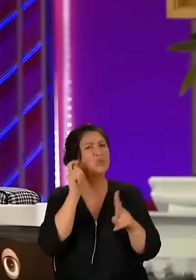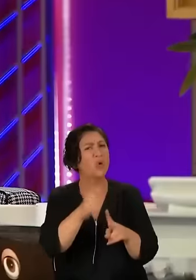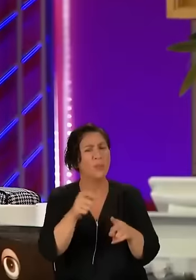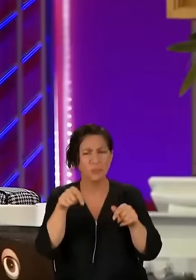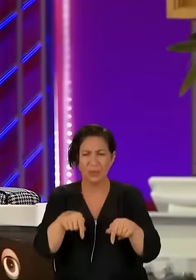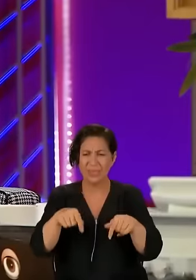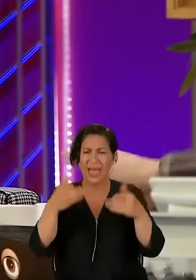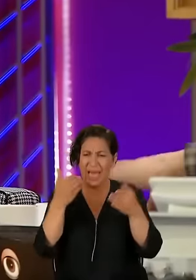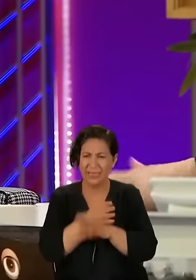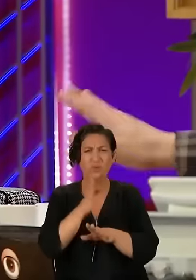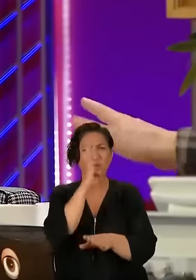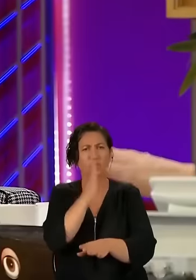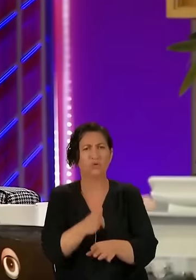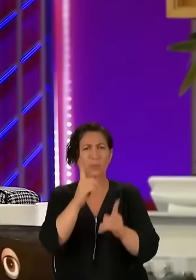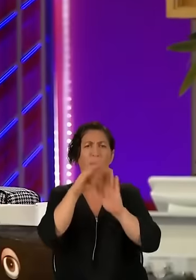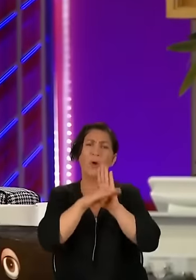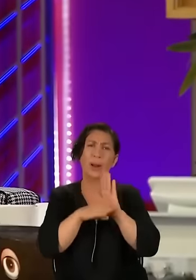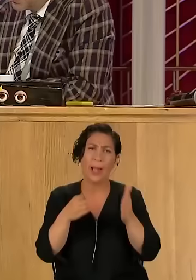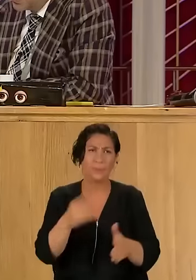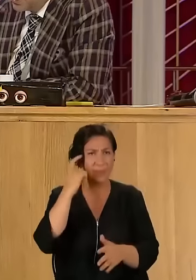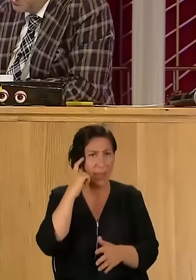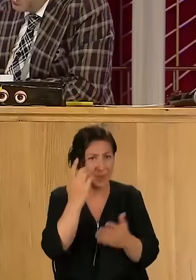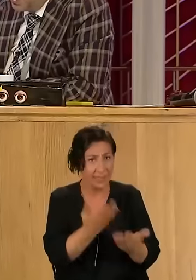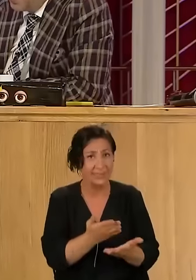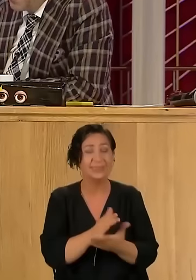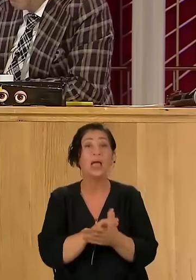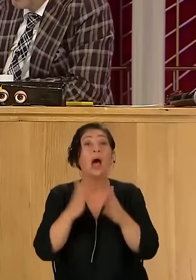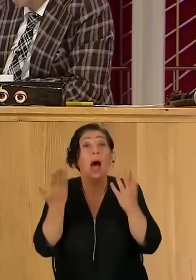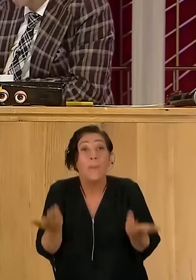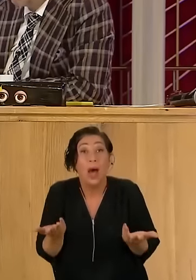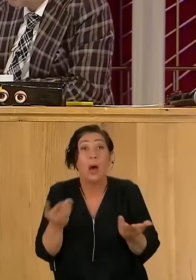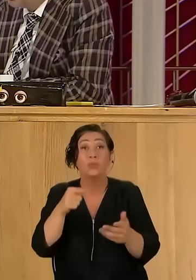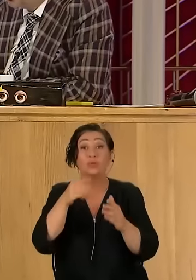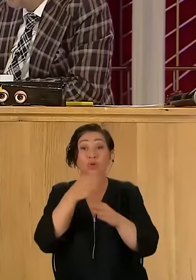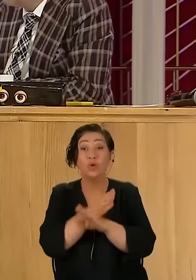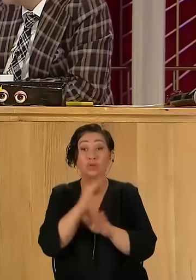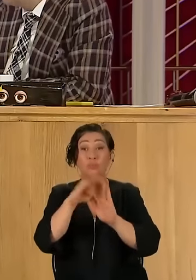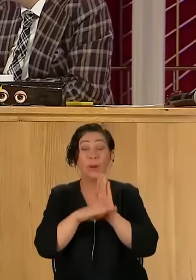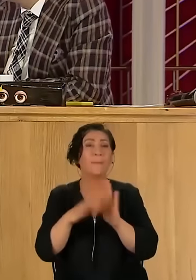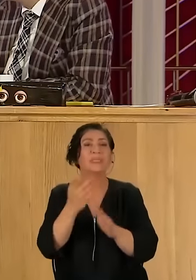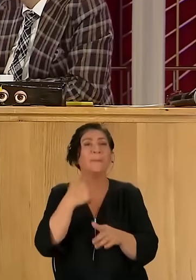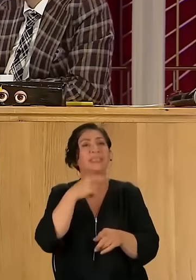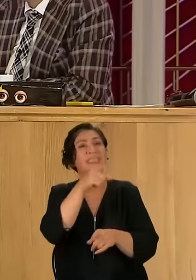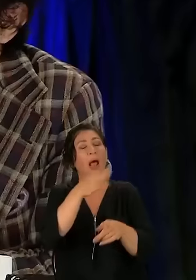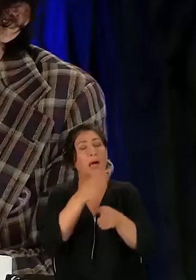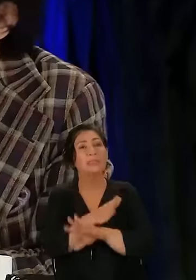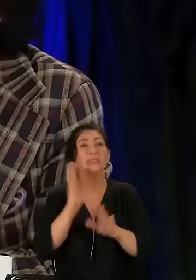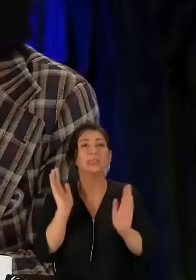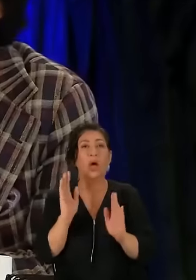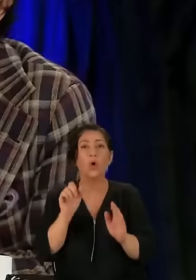burası hakikaten doğrucu bir programdır tahmin edersin ki. Ama bu doğrucu programda mesela ben senin